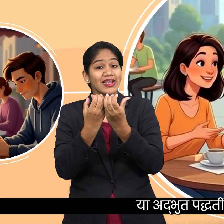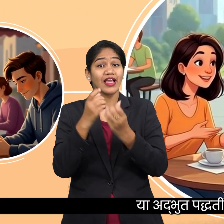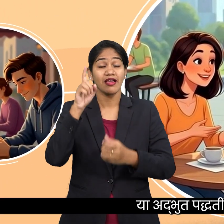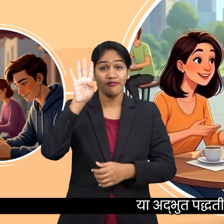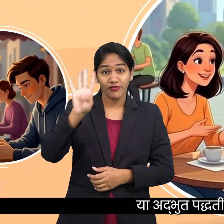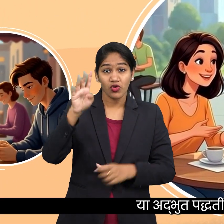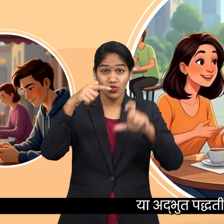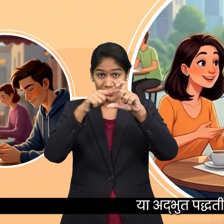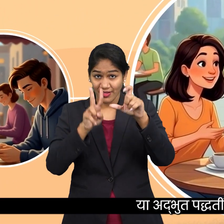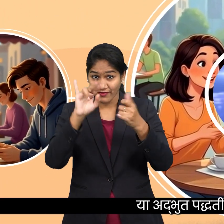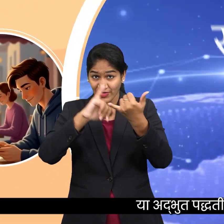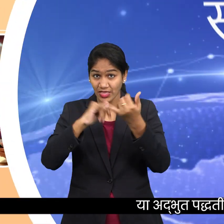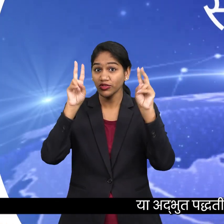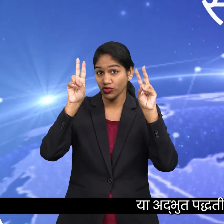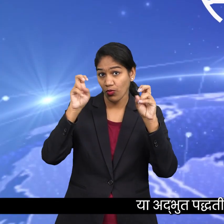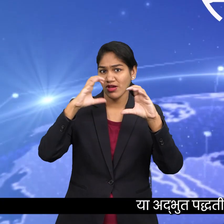घेऊया.